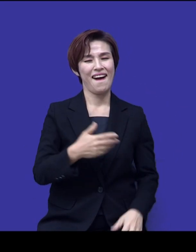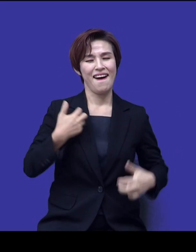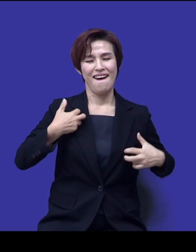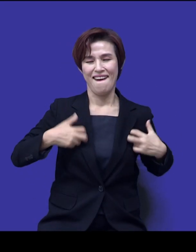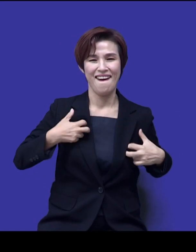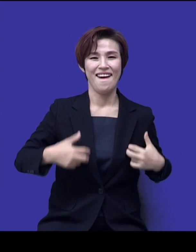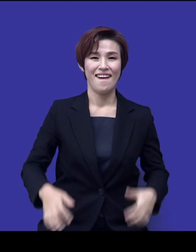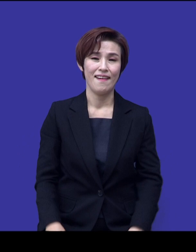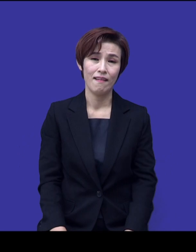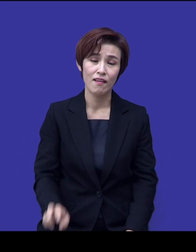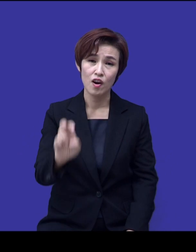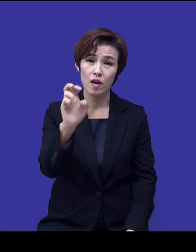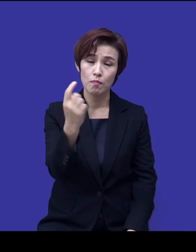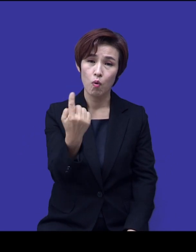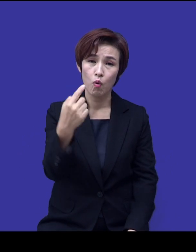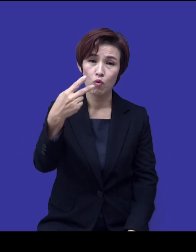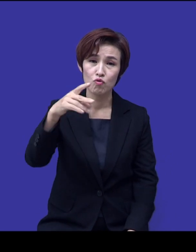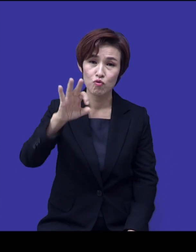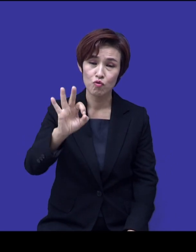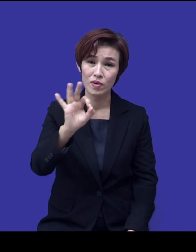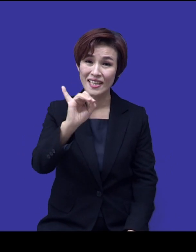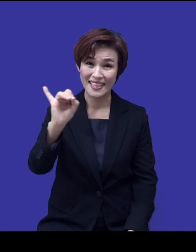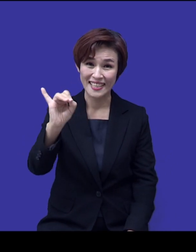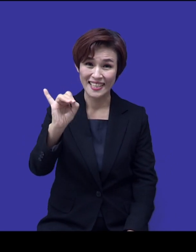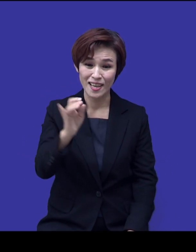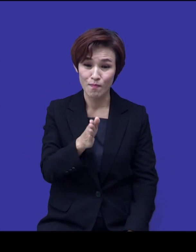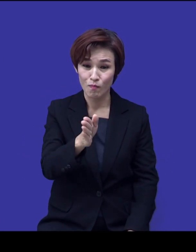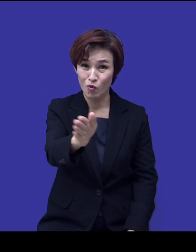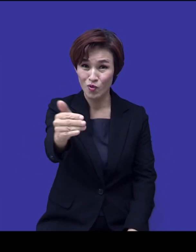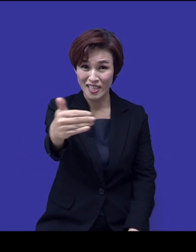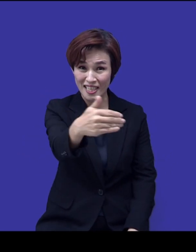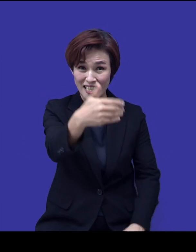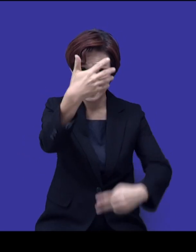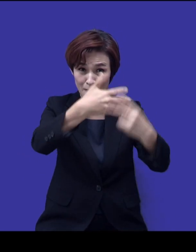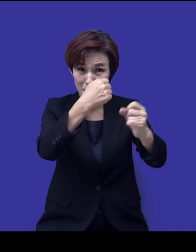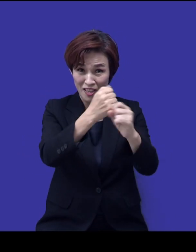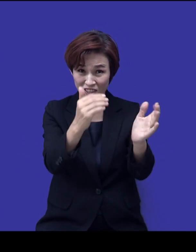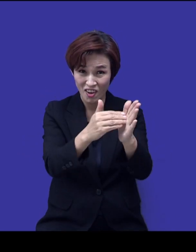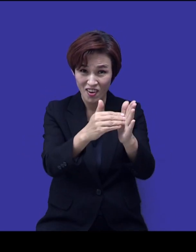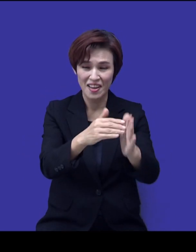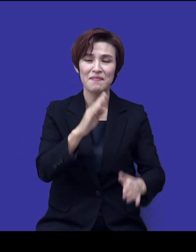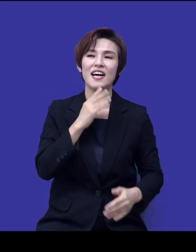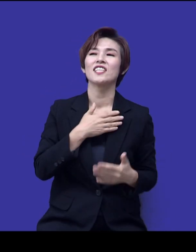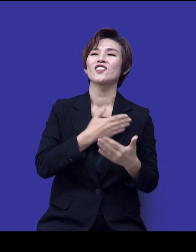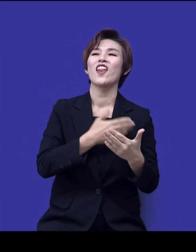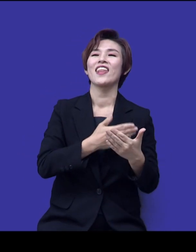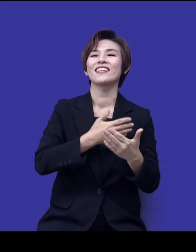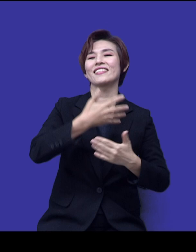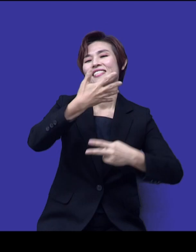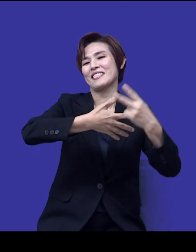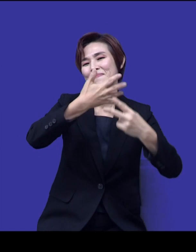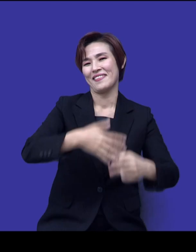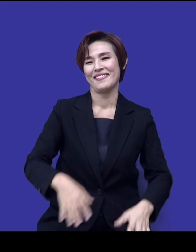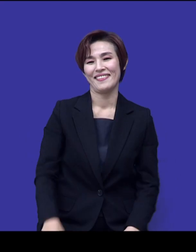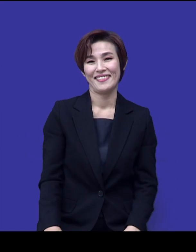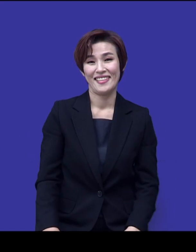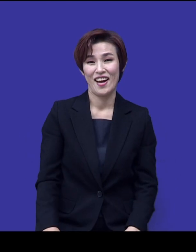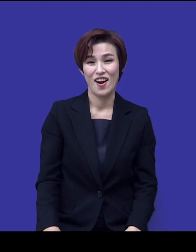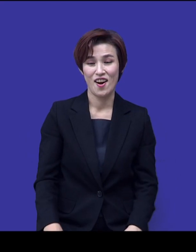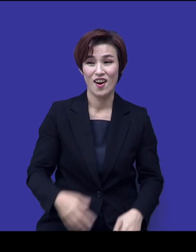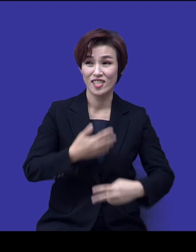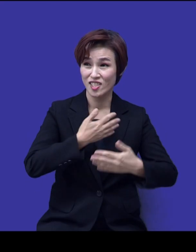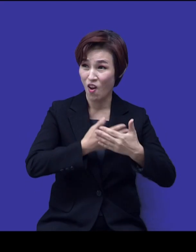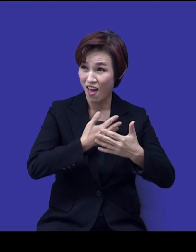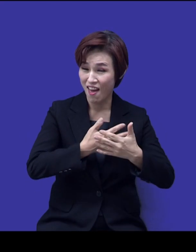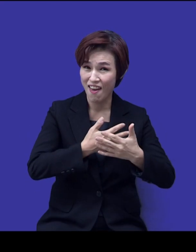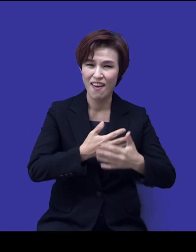또 모퉁이라는 작품도 하셨었죠? 설레는 드라마. 네? 저한테 설레는 드라마인데요. 설레는 드라마.